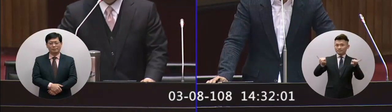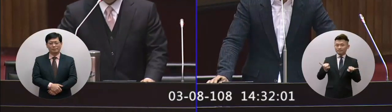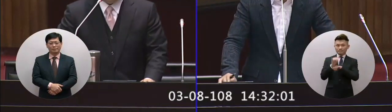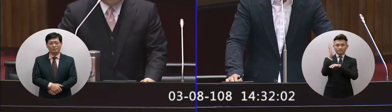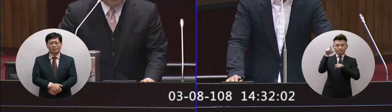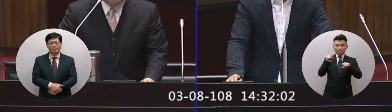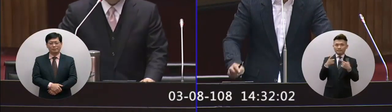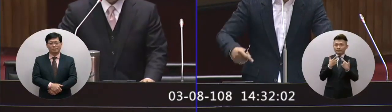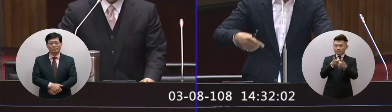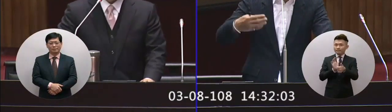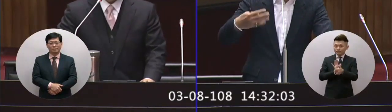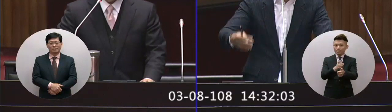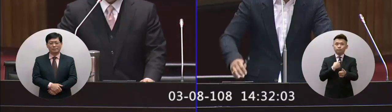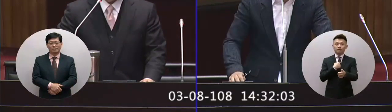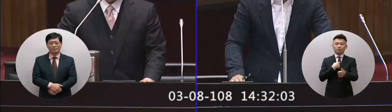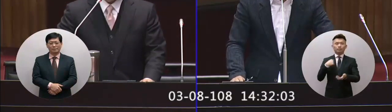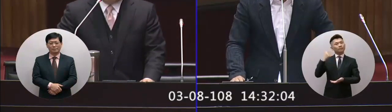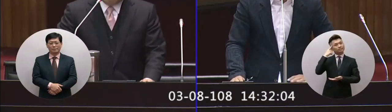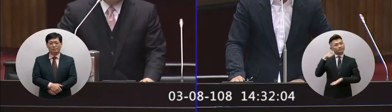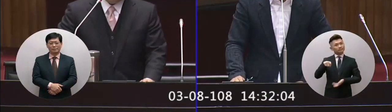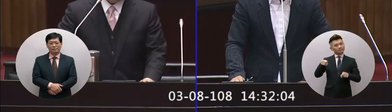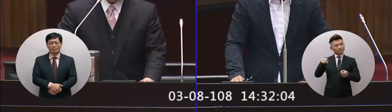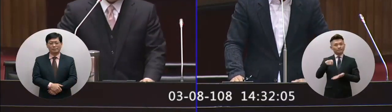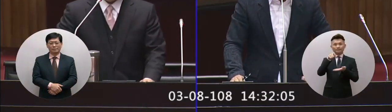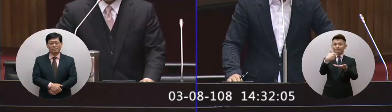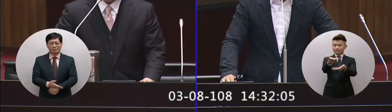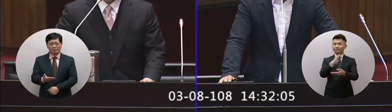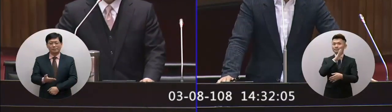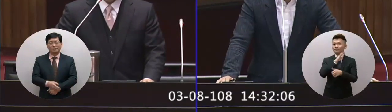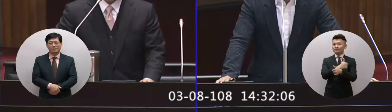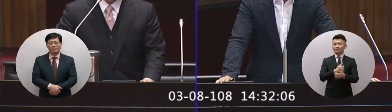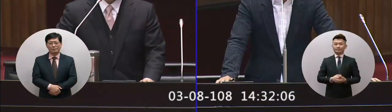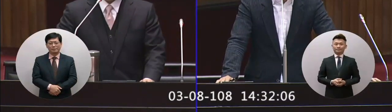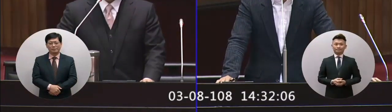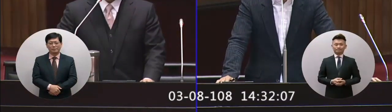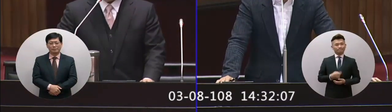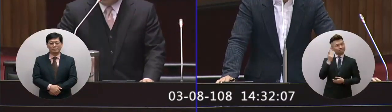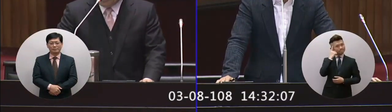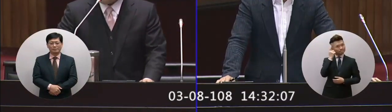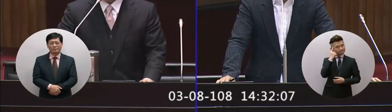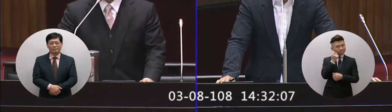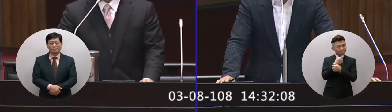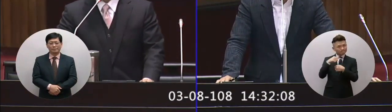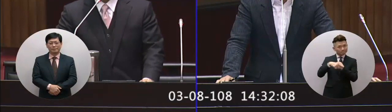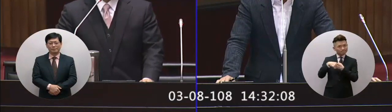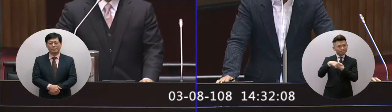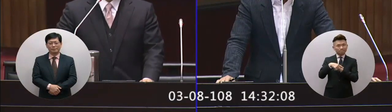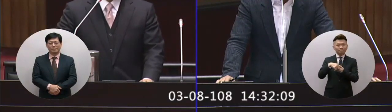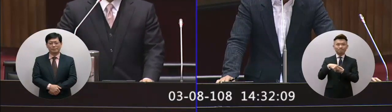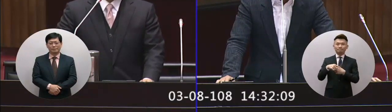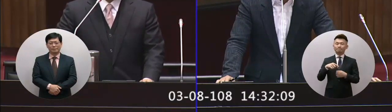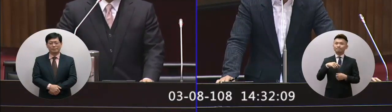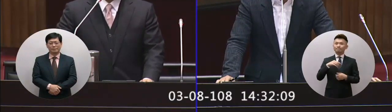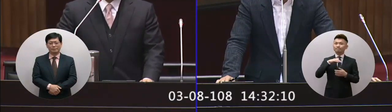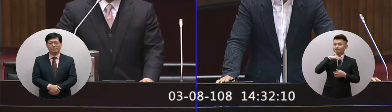政策我提供一個意見讓一張來做參考讓一張來思考看看我們可以在